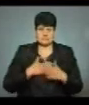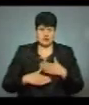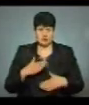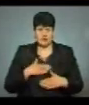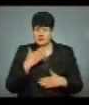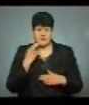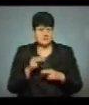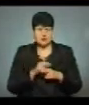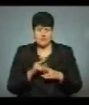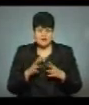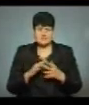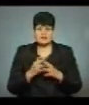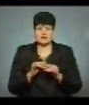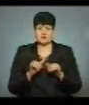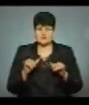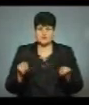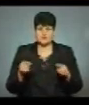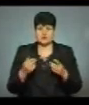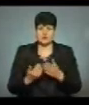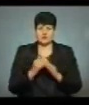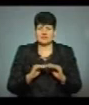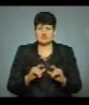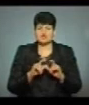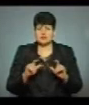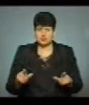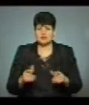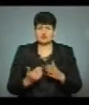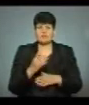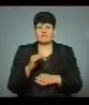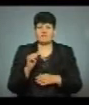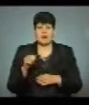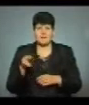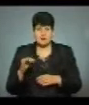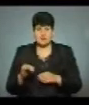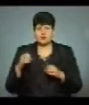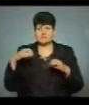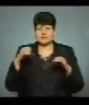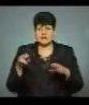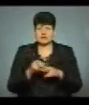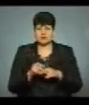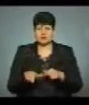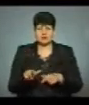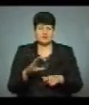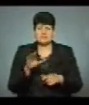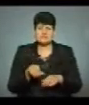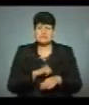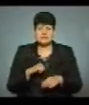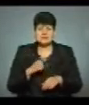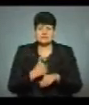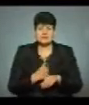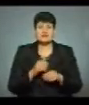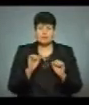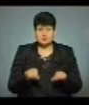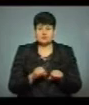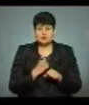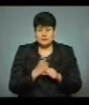жодного зауваження, тому що села розвиваються, створюються нові дитячі садочки, нові ФАПи, освітлення, ремонтуються дороги і все інше. І це саме можемо зробити і з тими